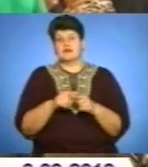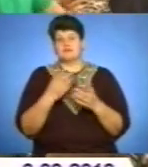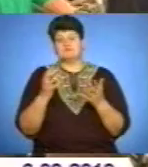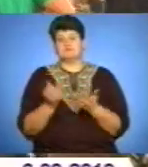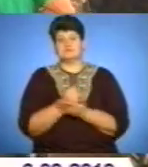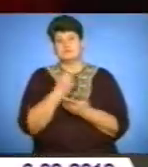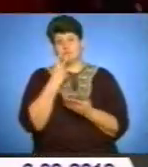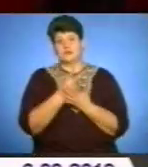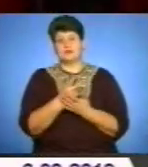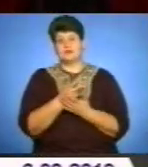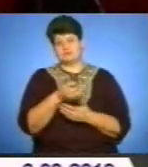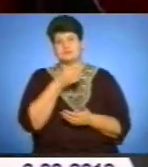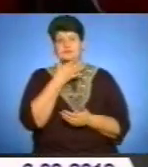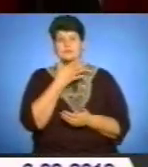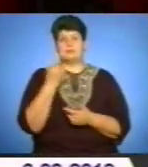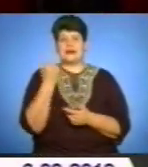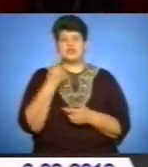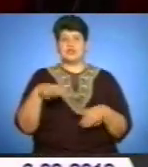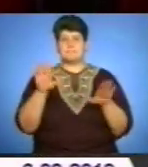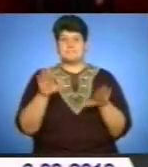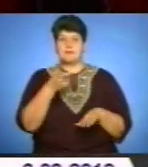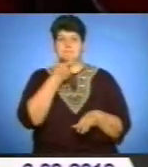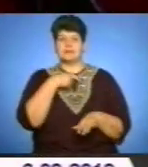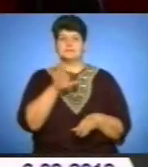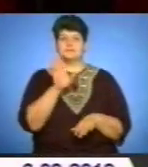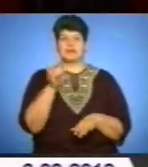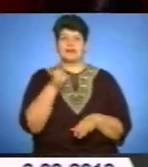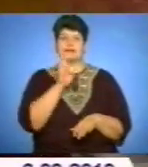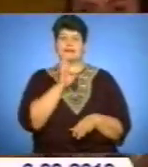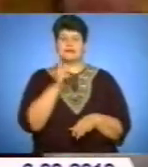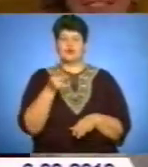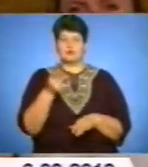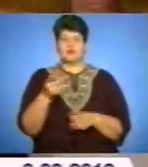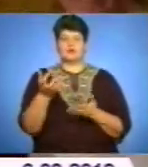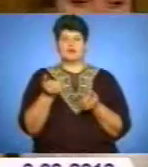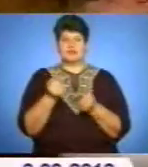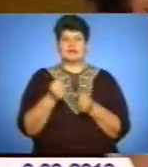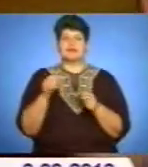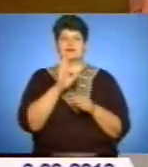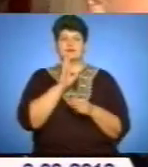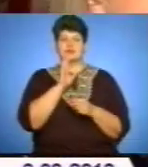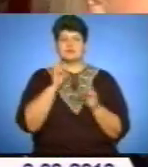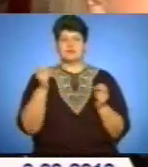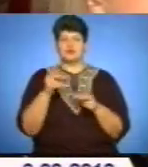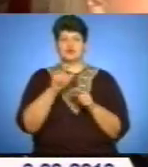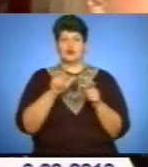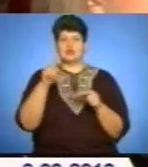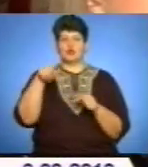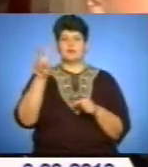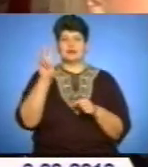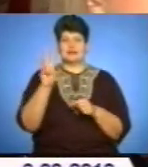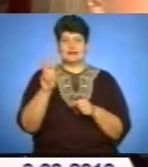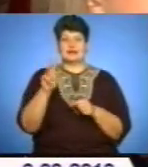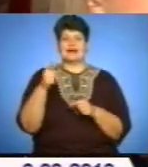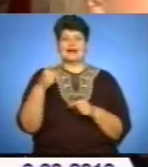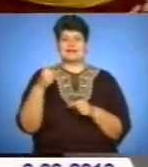всім сподобається. Перше місце звання панна Тернополя отримала учениця Тернопільської спеціалізованої школи номер 3 Христина